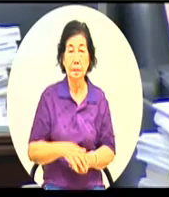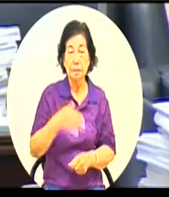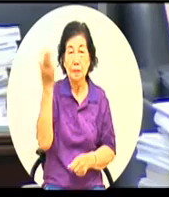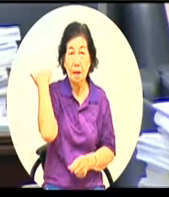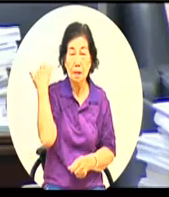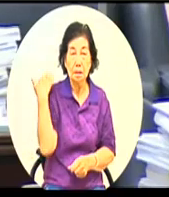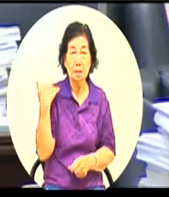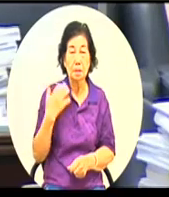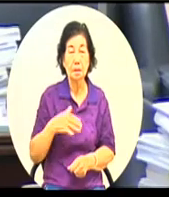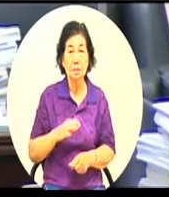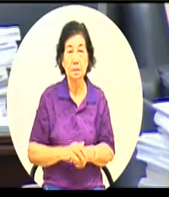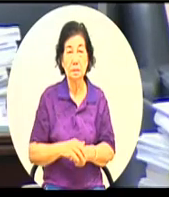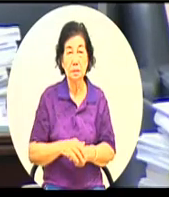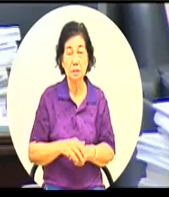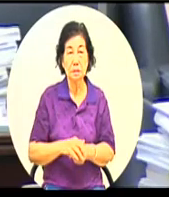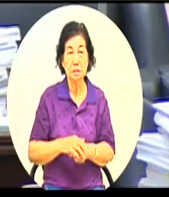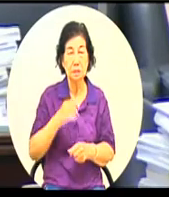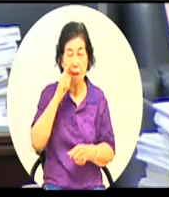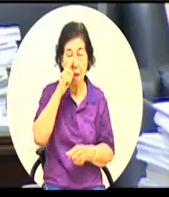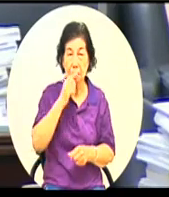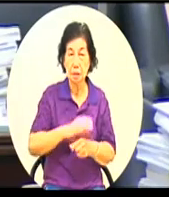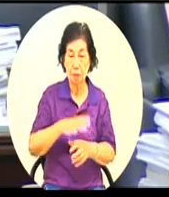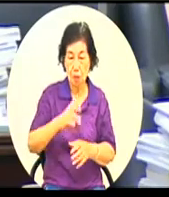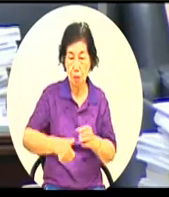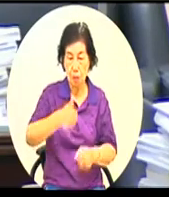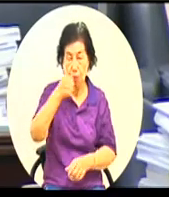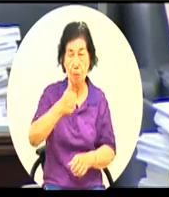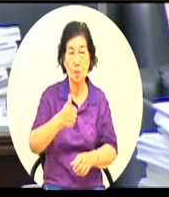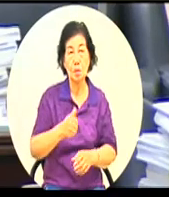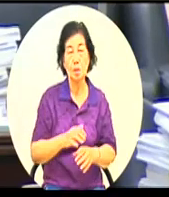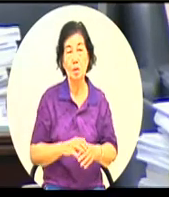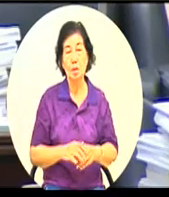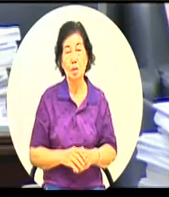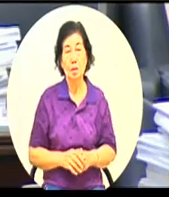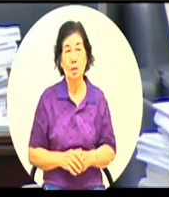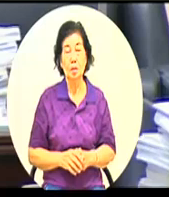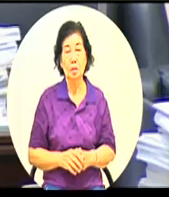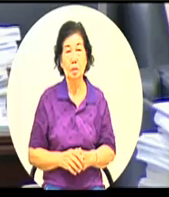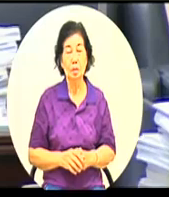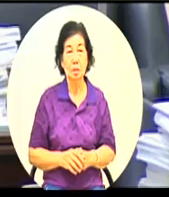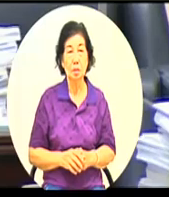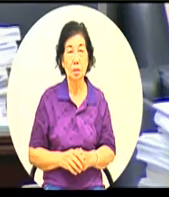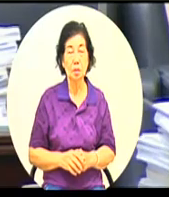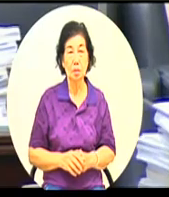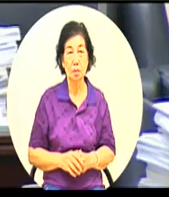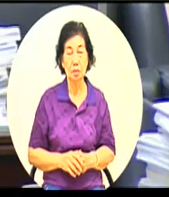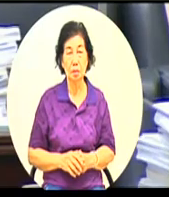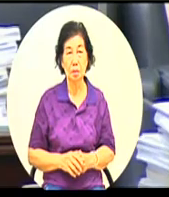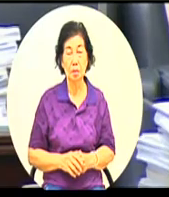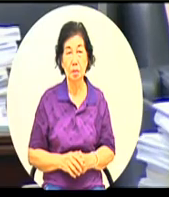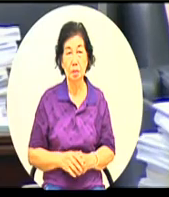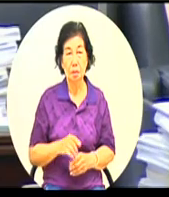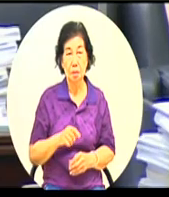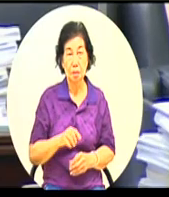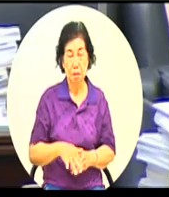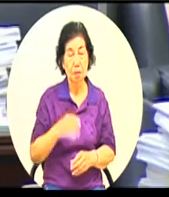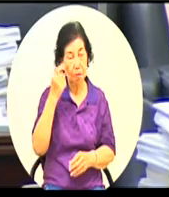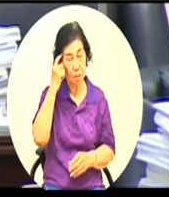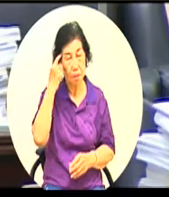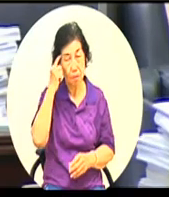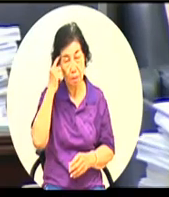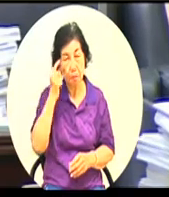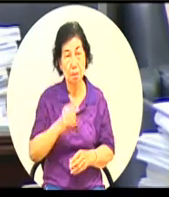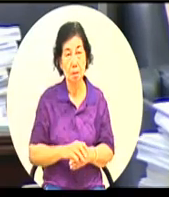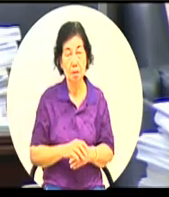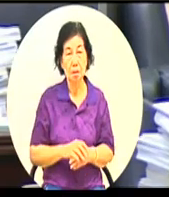统啊，这段讲话了，啊，你是伊认为讲是到底军